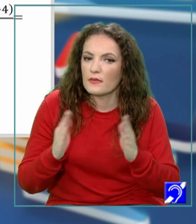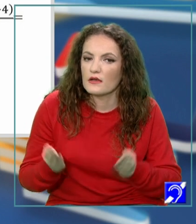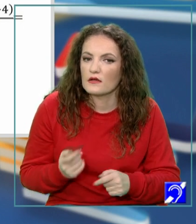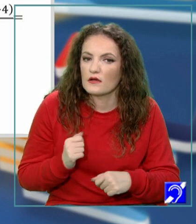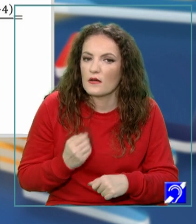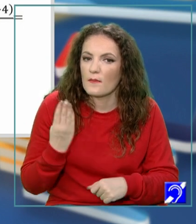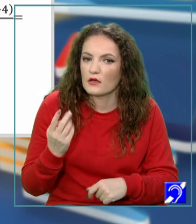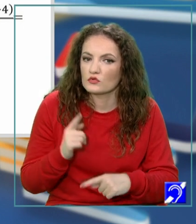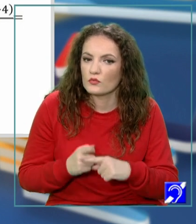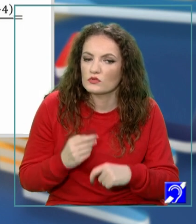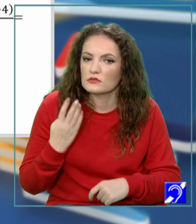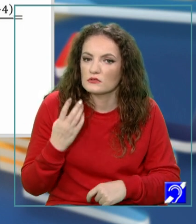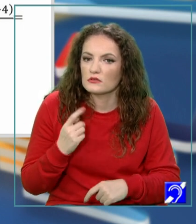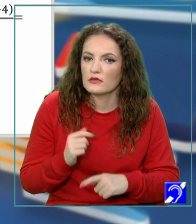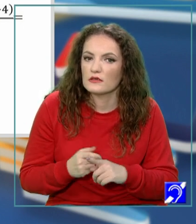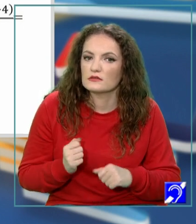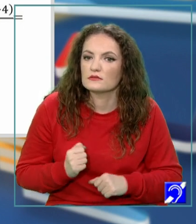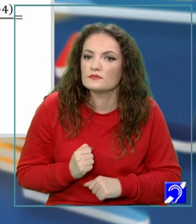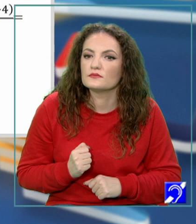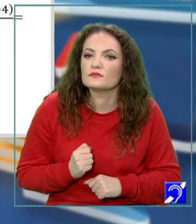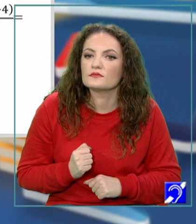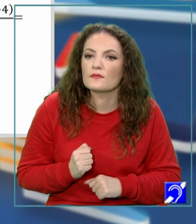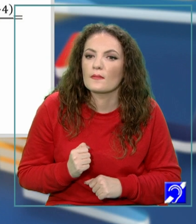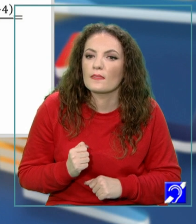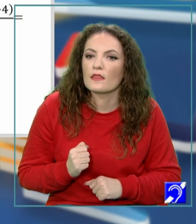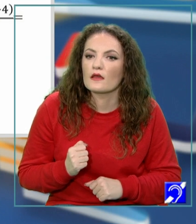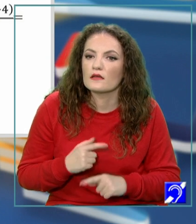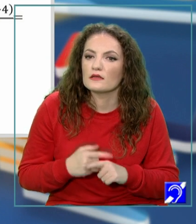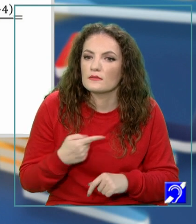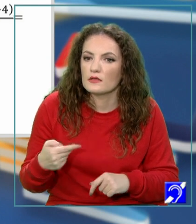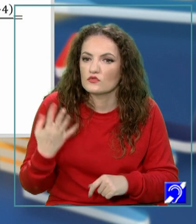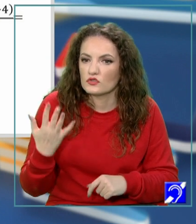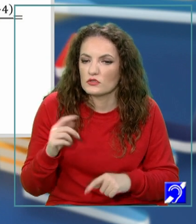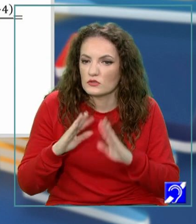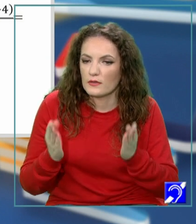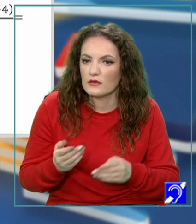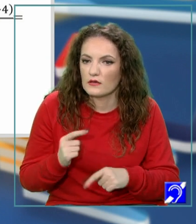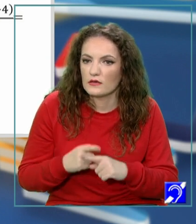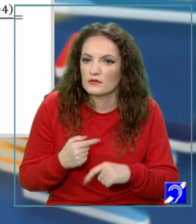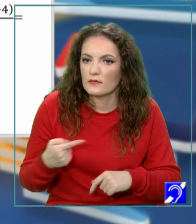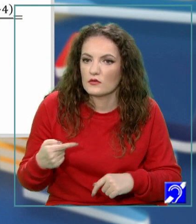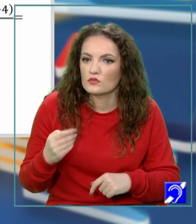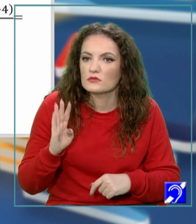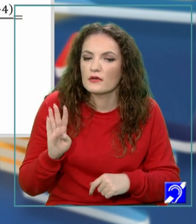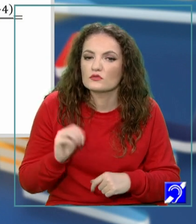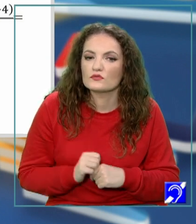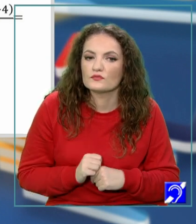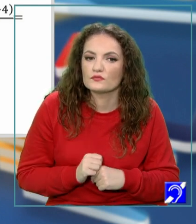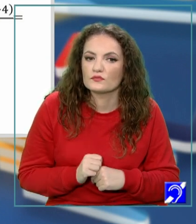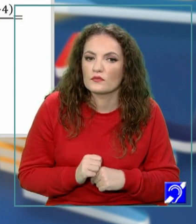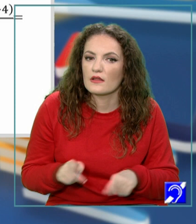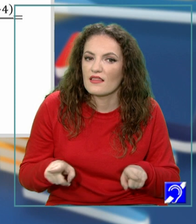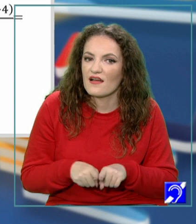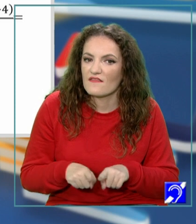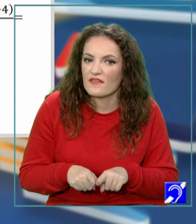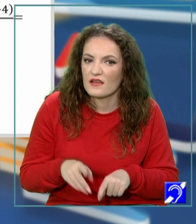avem fracția x minus 5 supra 4 plus x. Trebuie din nou să aducem la aceeași numitor. Numitorul meu comun este x minus 4